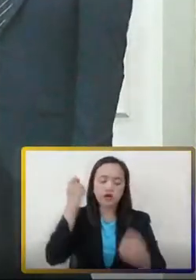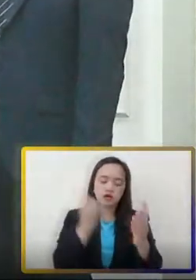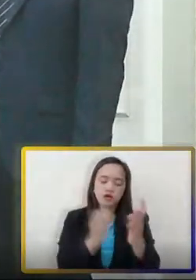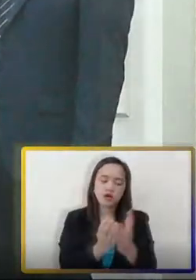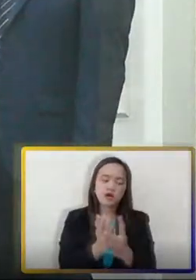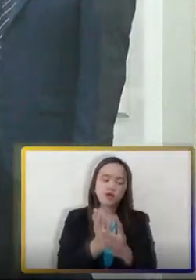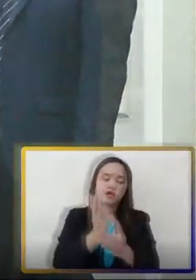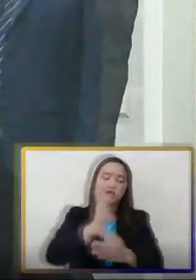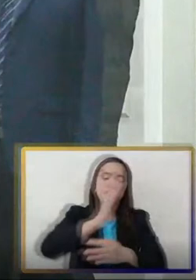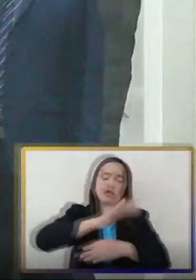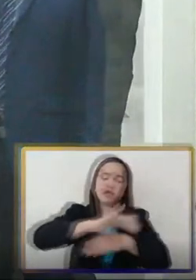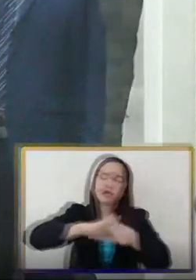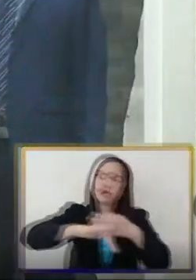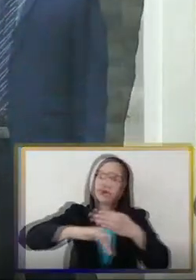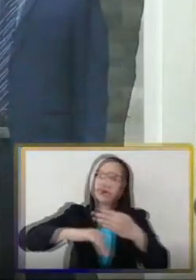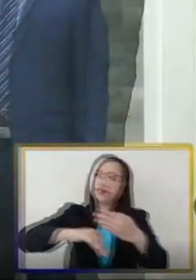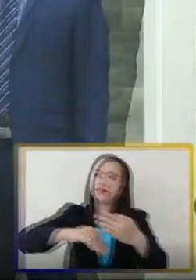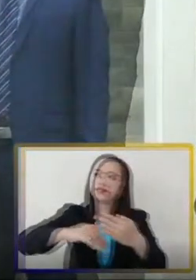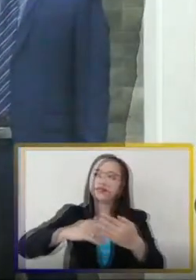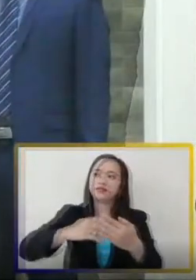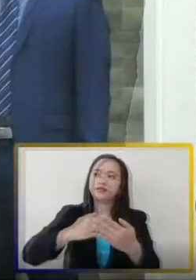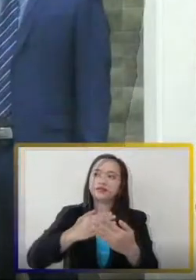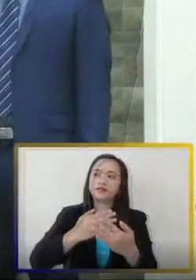pagkat lagi